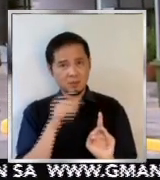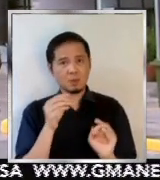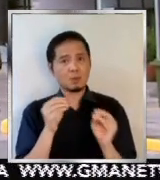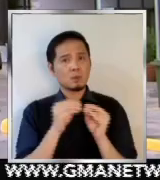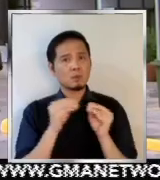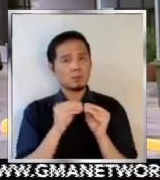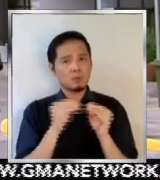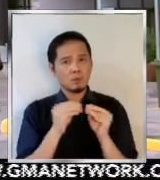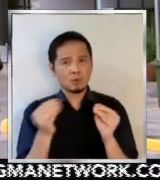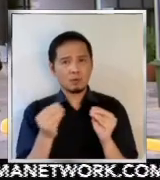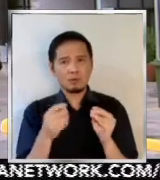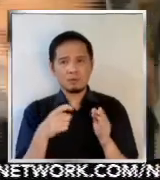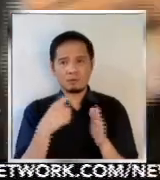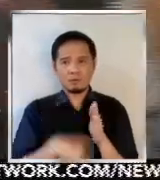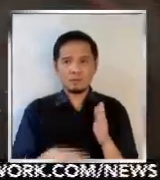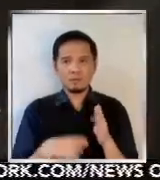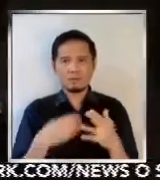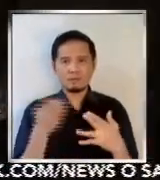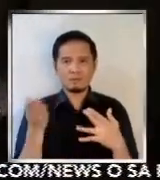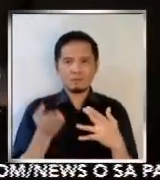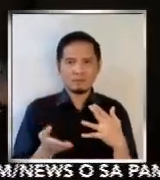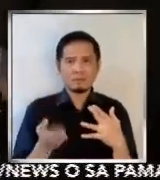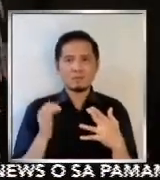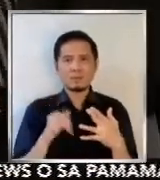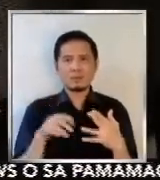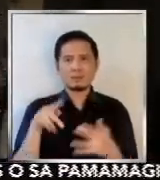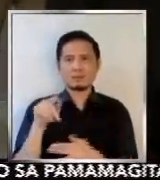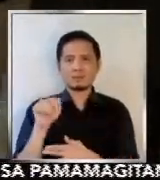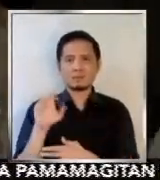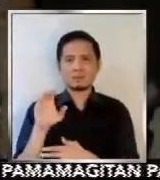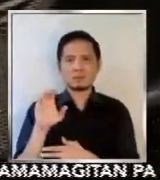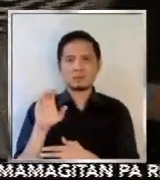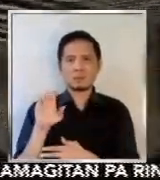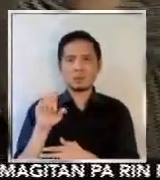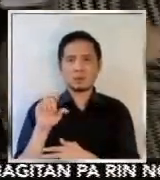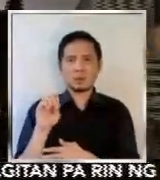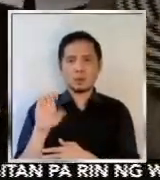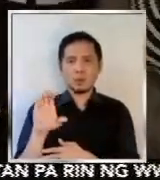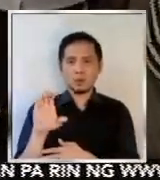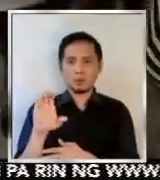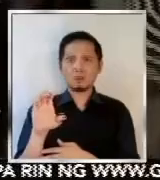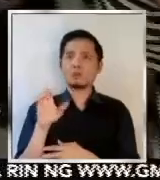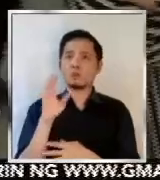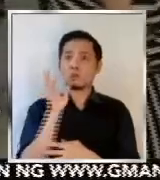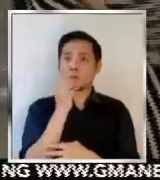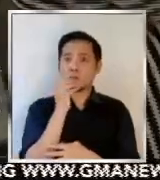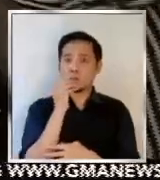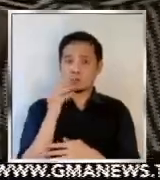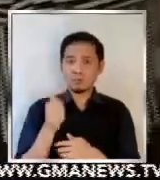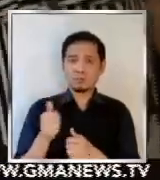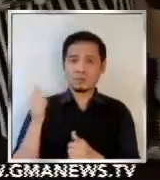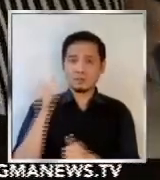Southeast Asian Games Organizing Committee na pinamumunuan noon ni dating House Speaker Alan Peter Cayetano. Wala